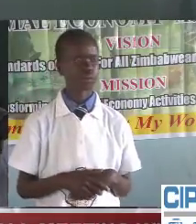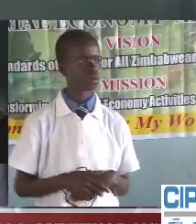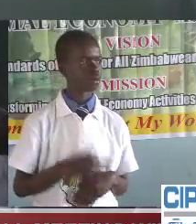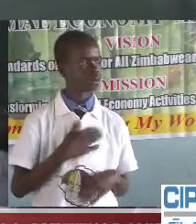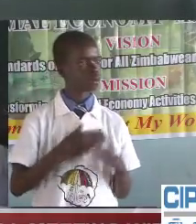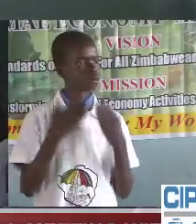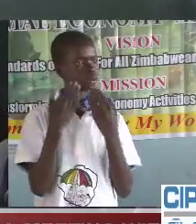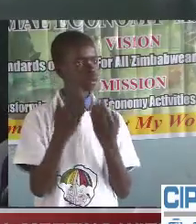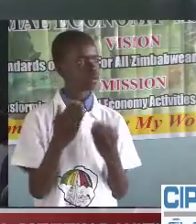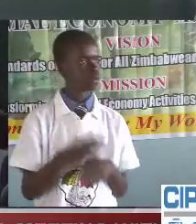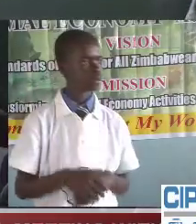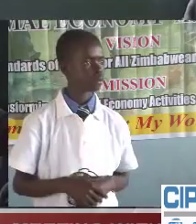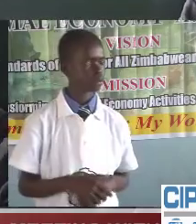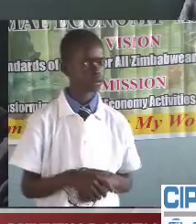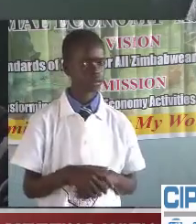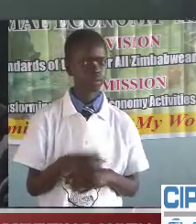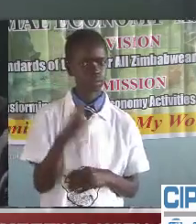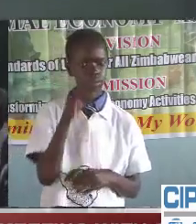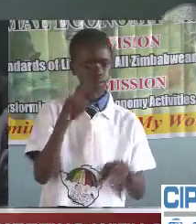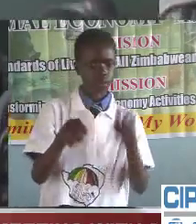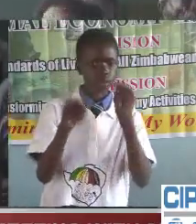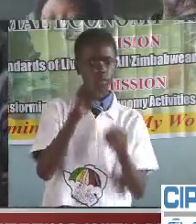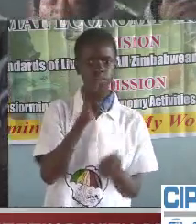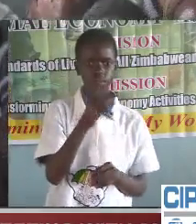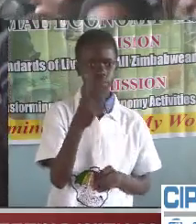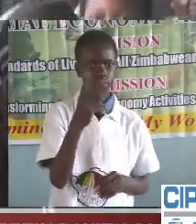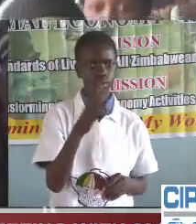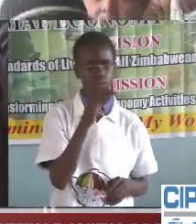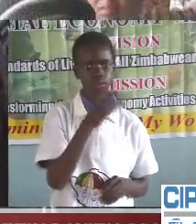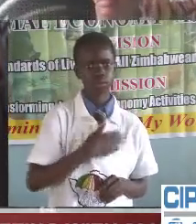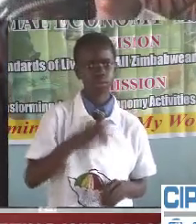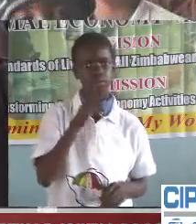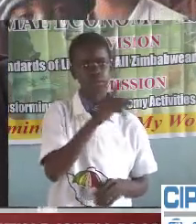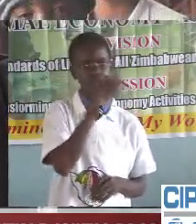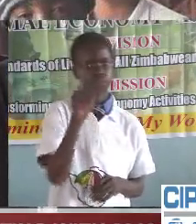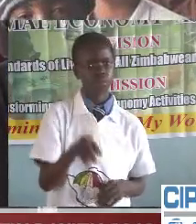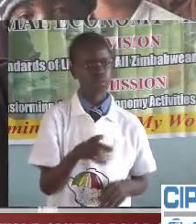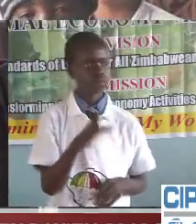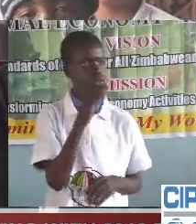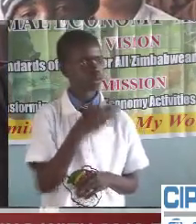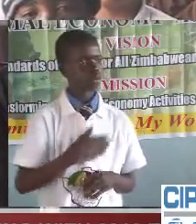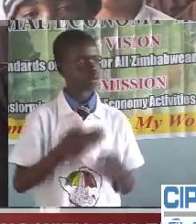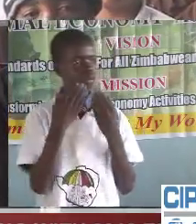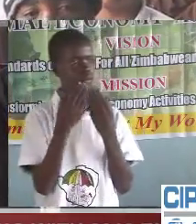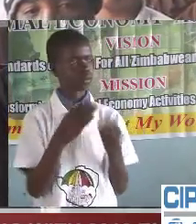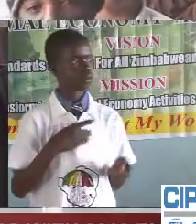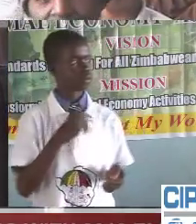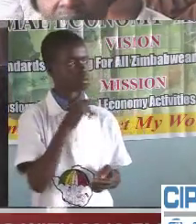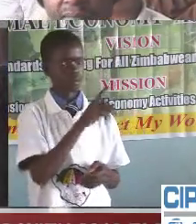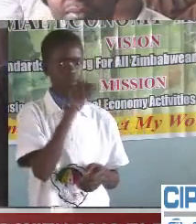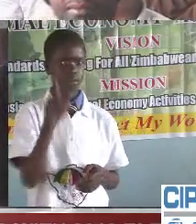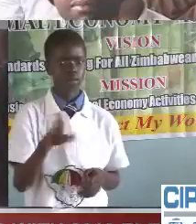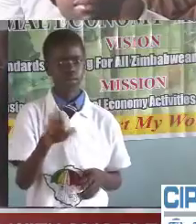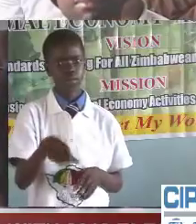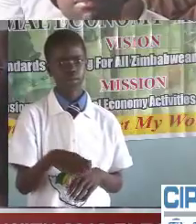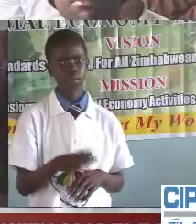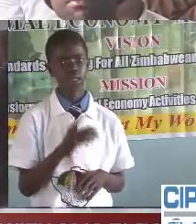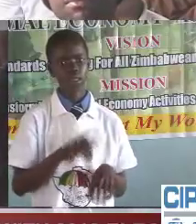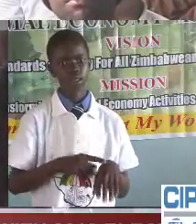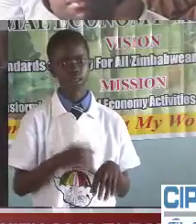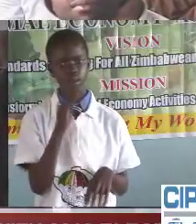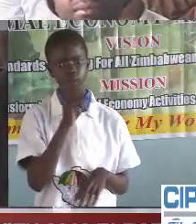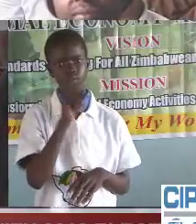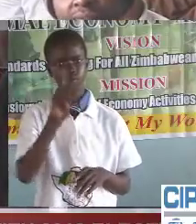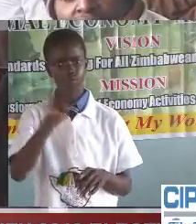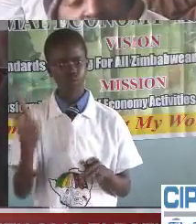Tinotenda. Ndichingotyora zvakare mibvunzo kuti kuti munyatsonzwisisa. Mubvunzo wekutanga wabvunzwa kuti tiri kuona